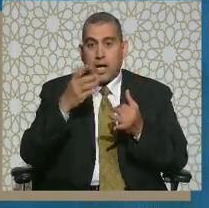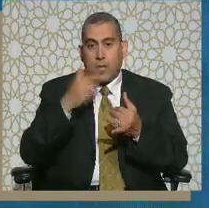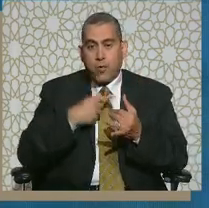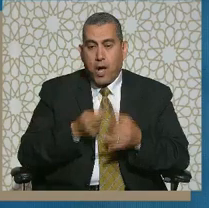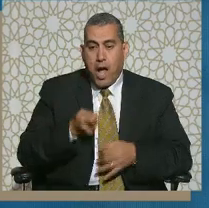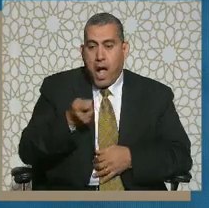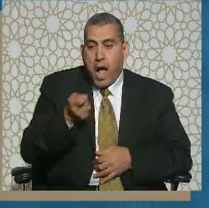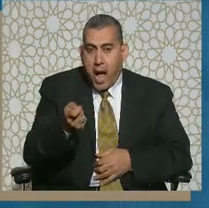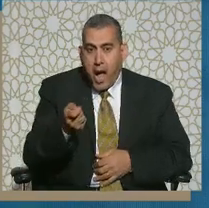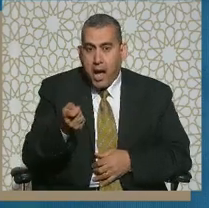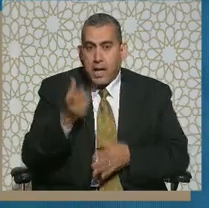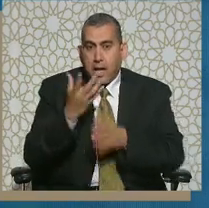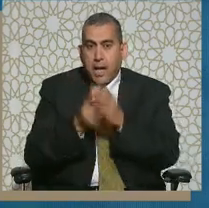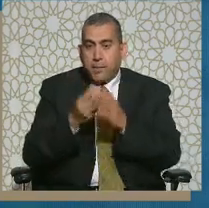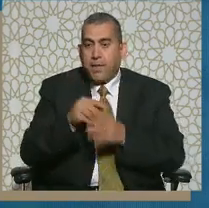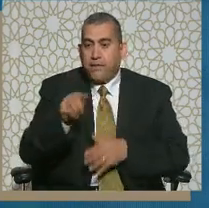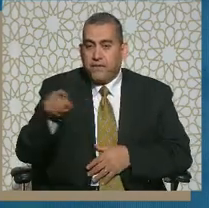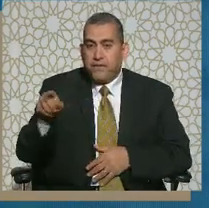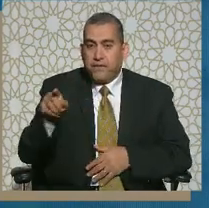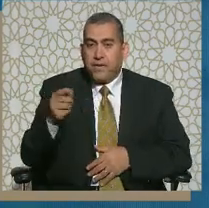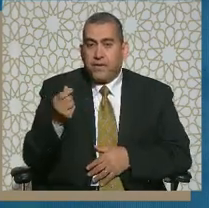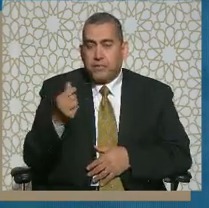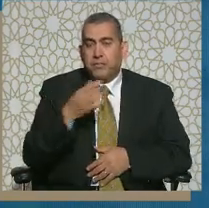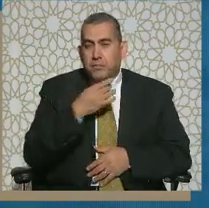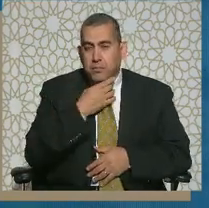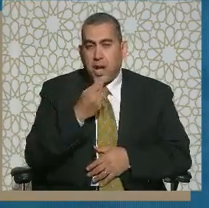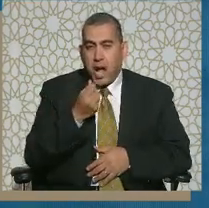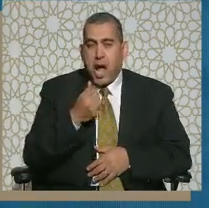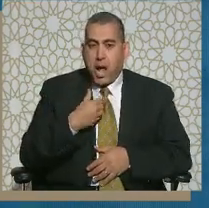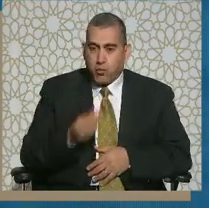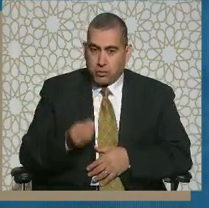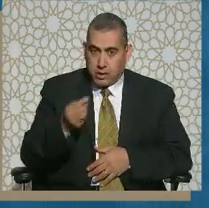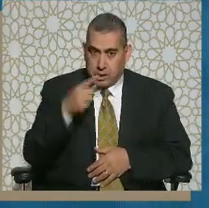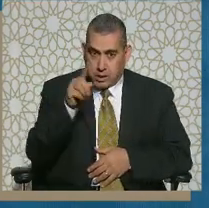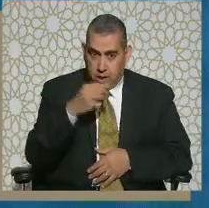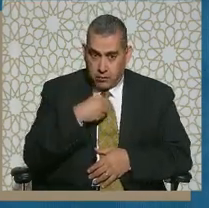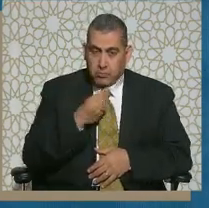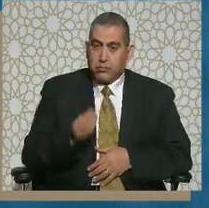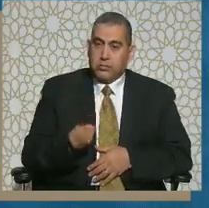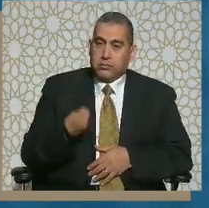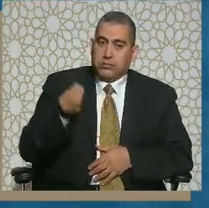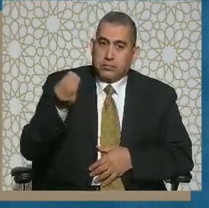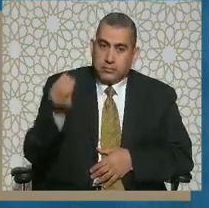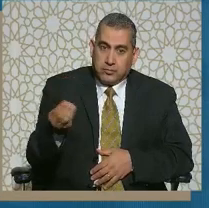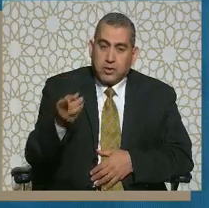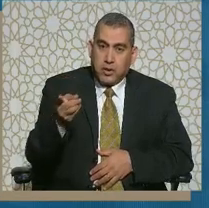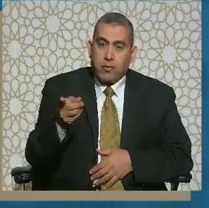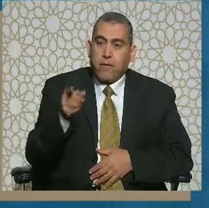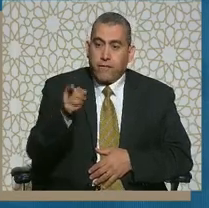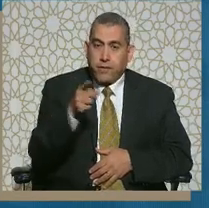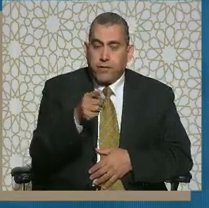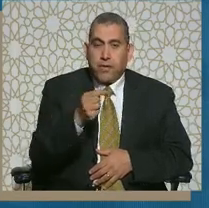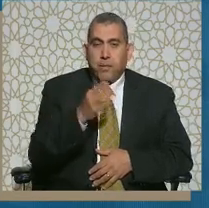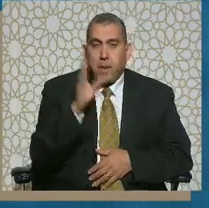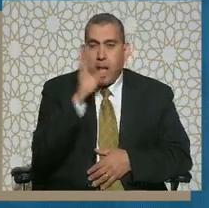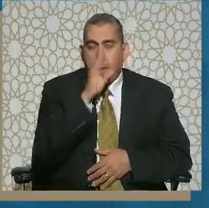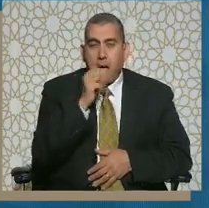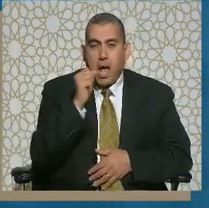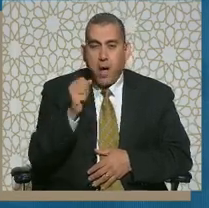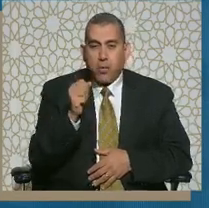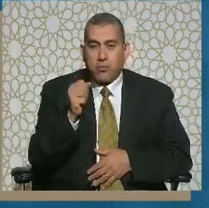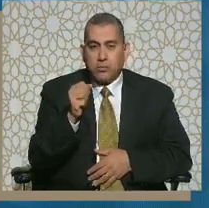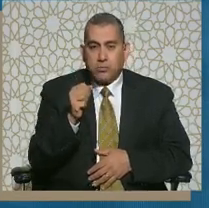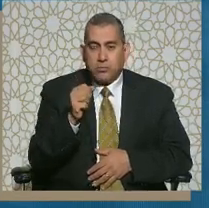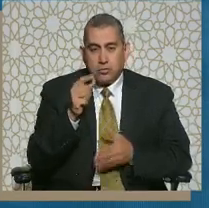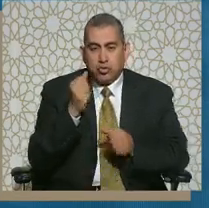دلوقتي عنده اولاده محتاجين صح كده هم في حد المساكين هم عندهم